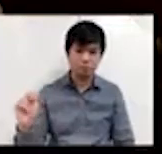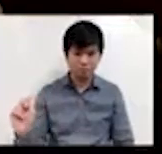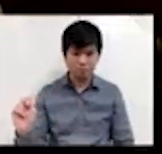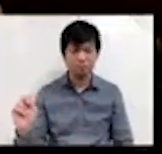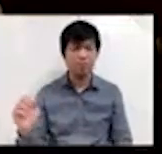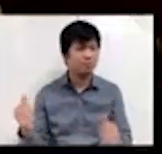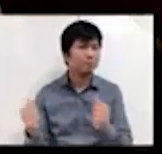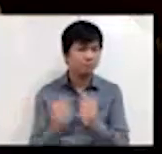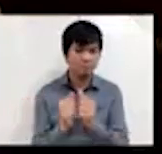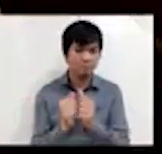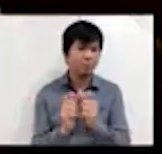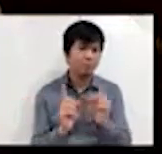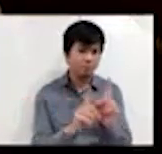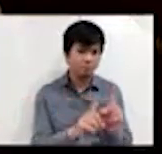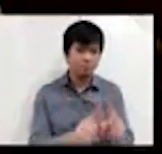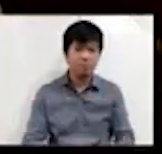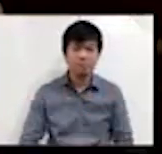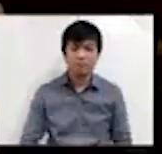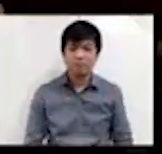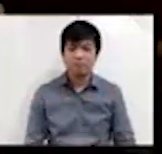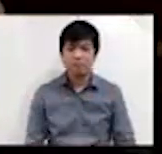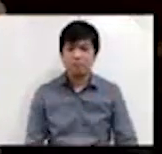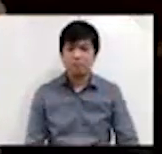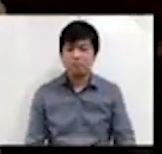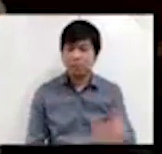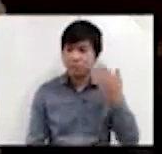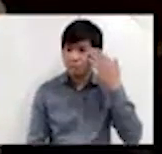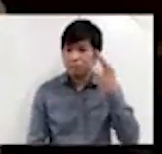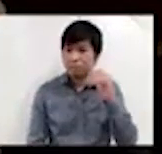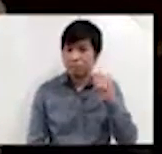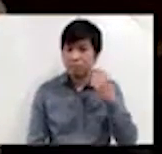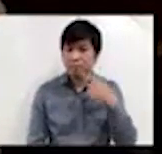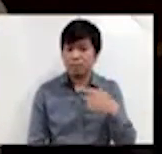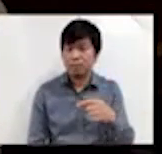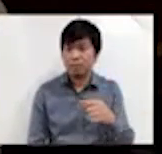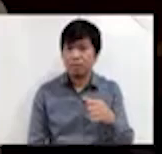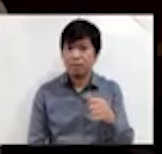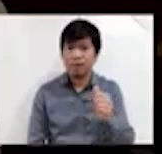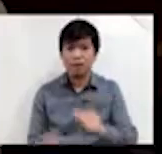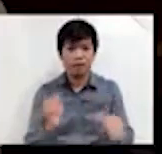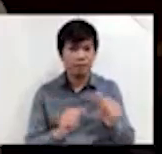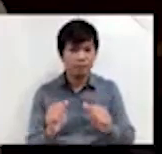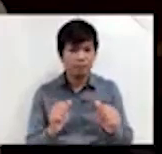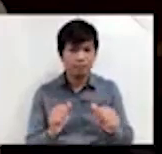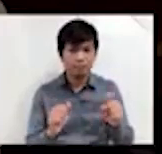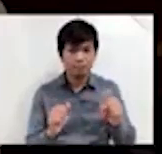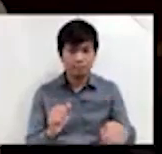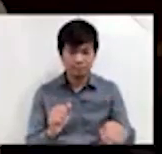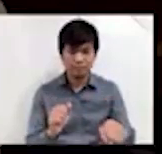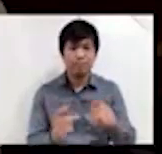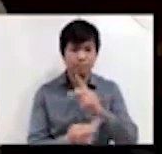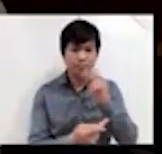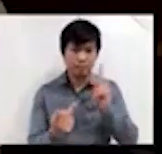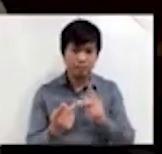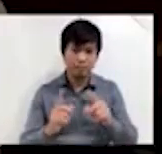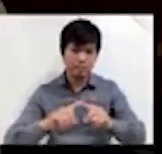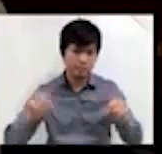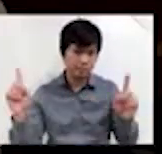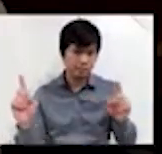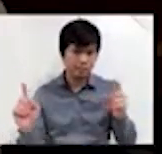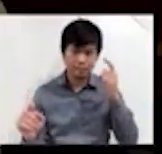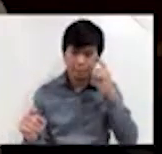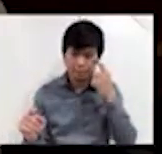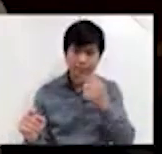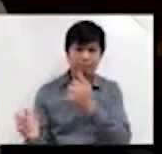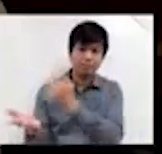At first, I didn't know about that because I always thought in my head that the action moves needed to be perfect. But I think he really did help me in coping